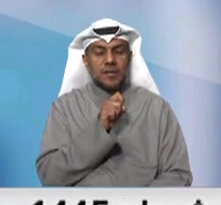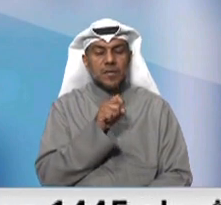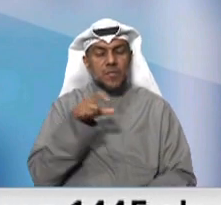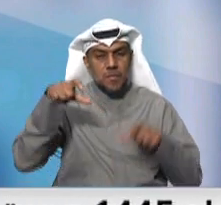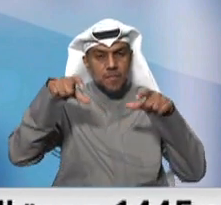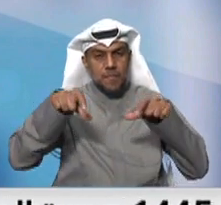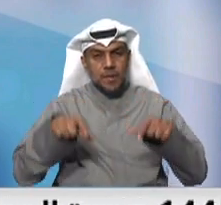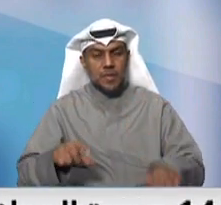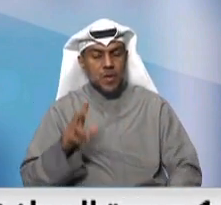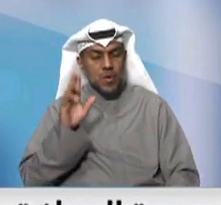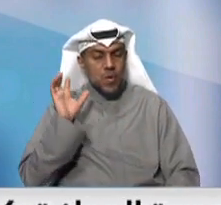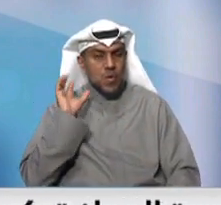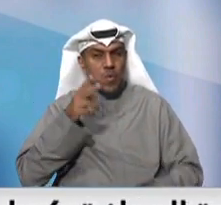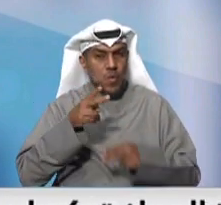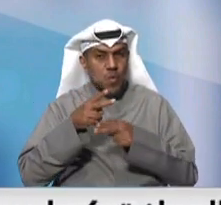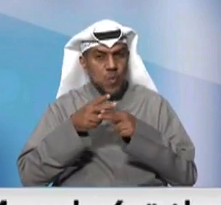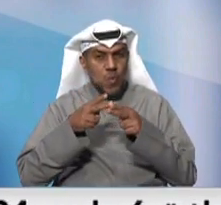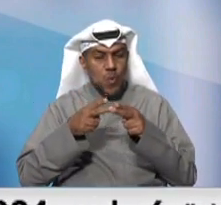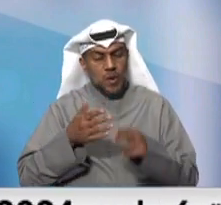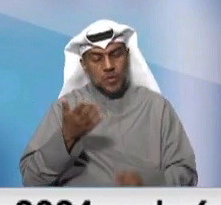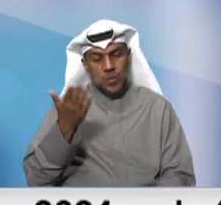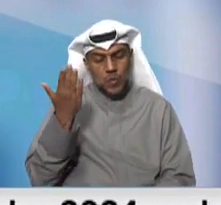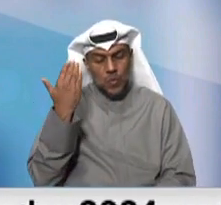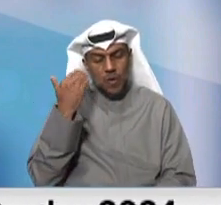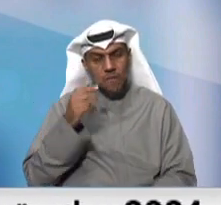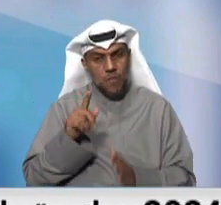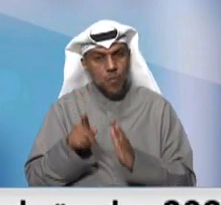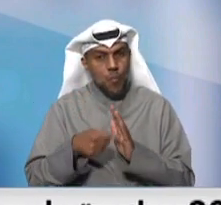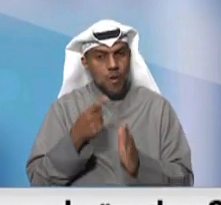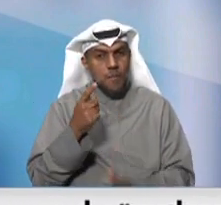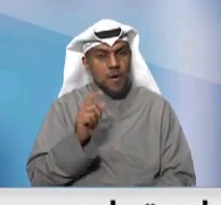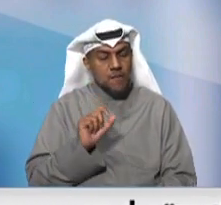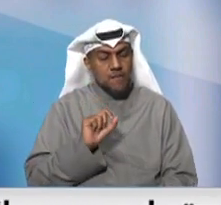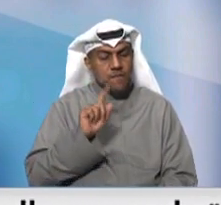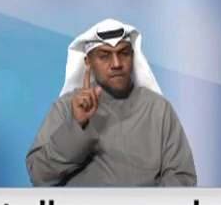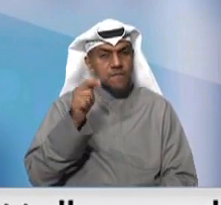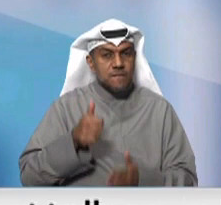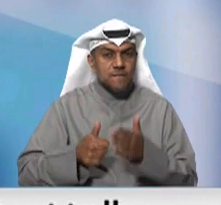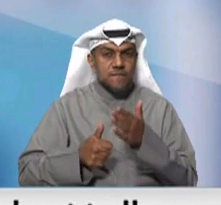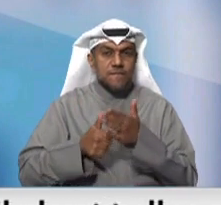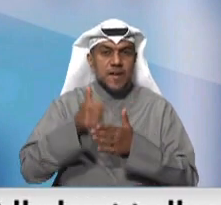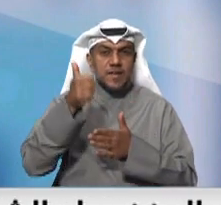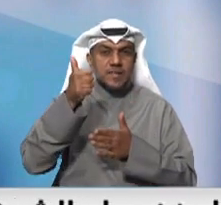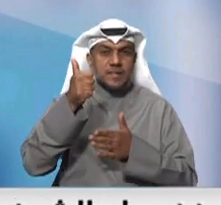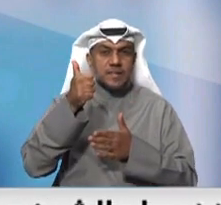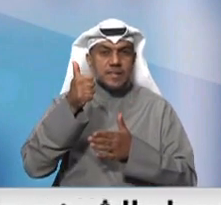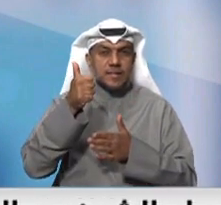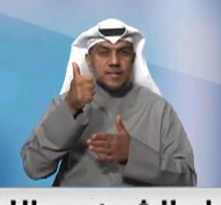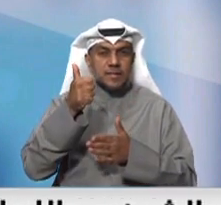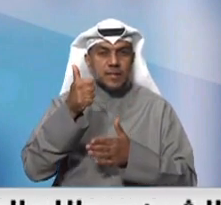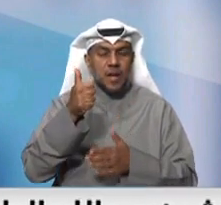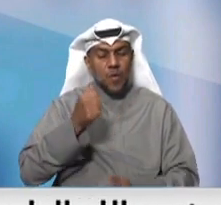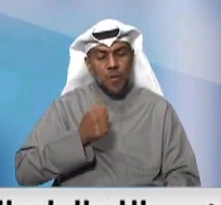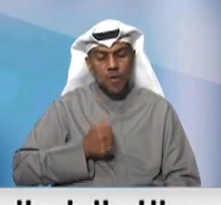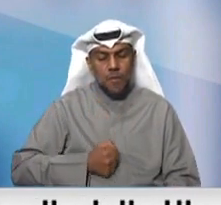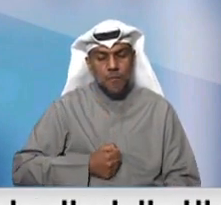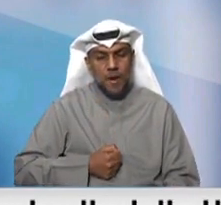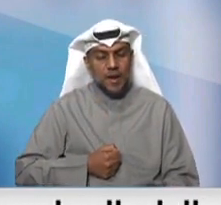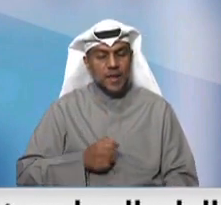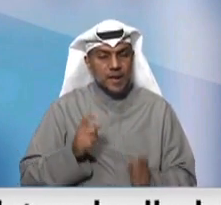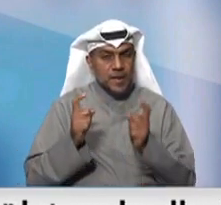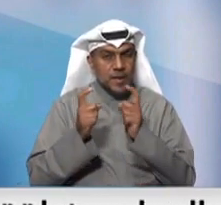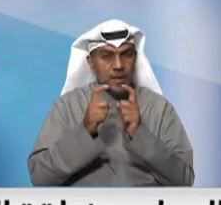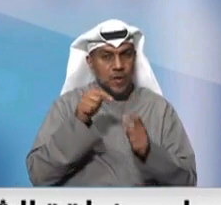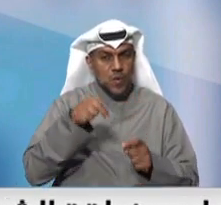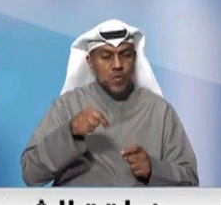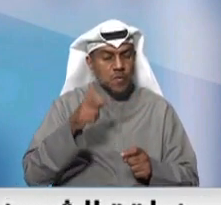قد توج بلقب البطولات الخليجيه في نسختها الماضيه للمره الاولى في تاريخه بعد فوز المثير على حامل لقب النجم البحريني في المباراه النهائيه ويسعى